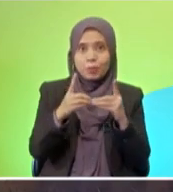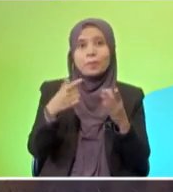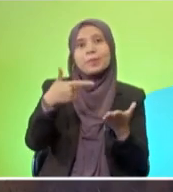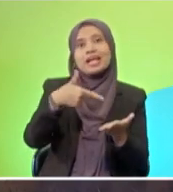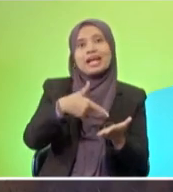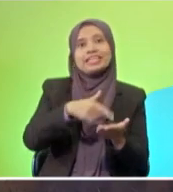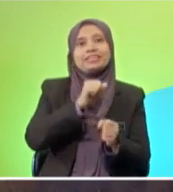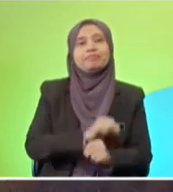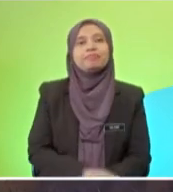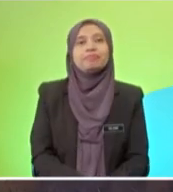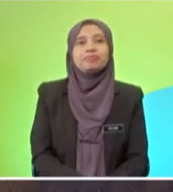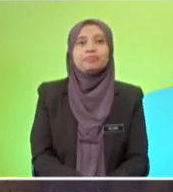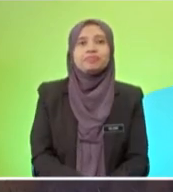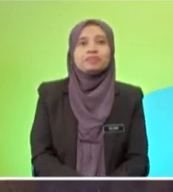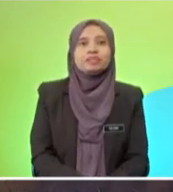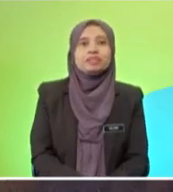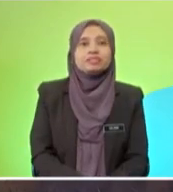berjumpa lagi ya